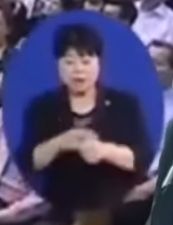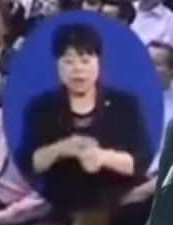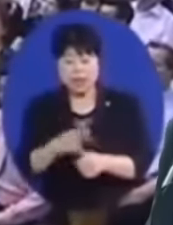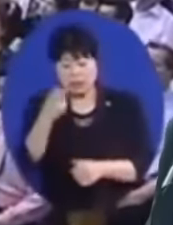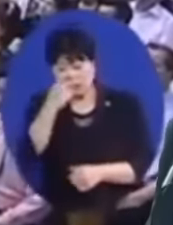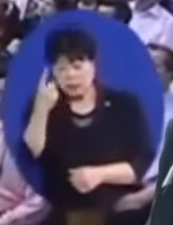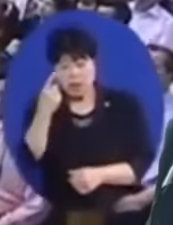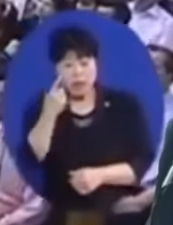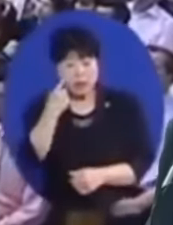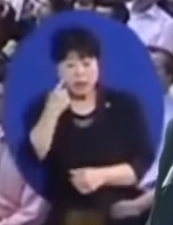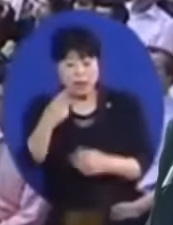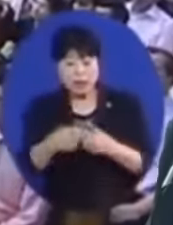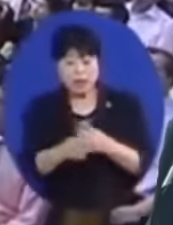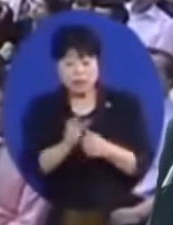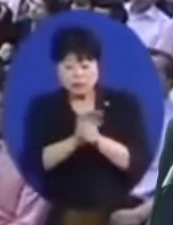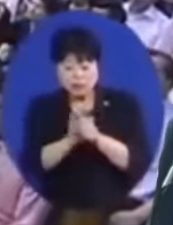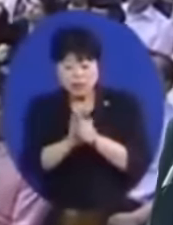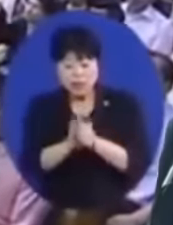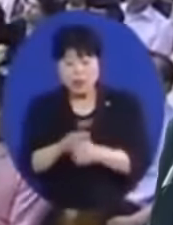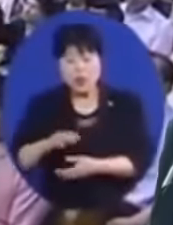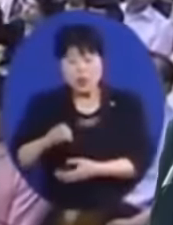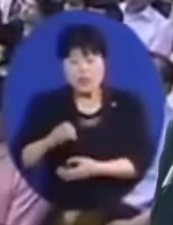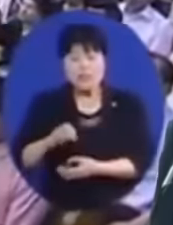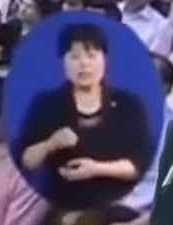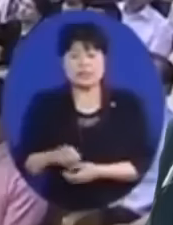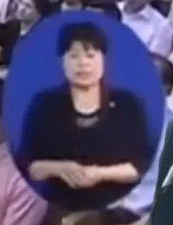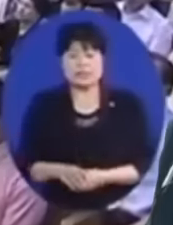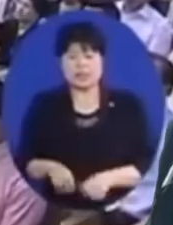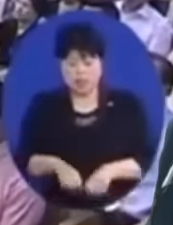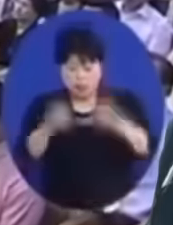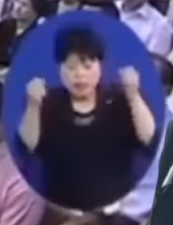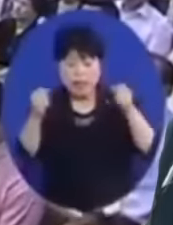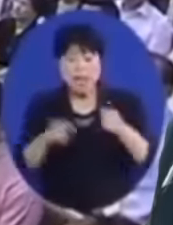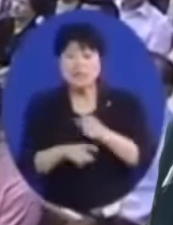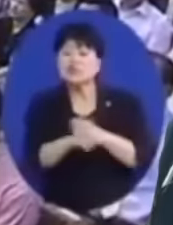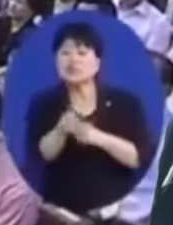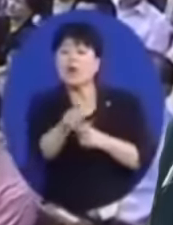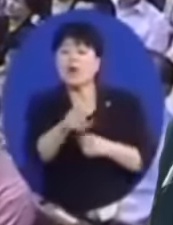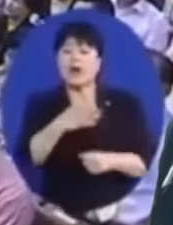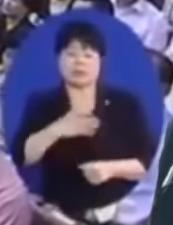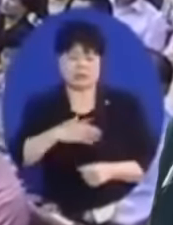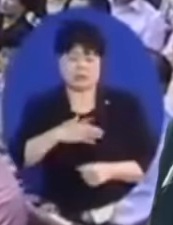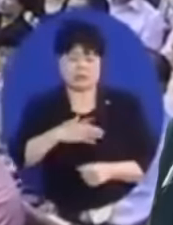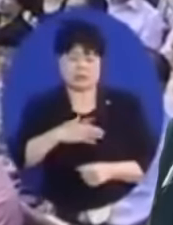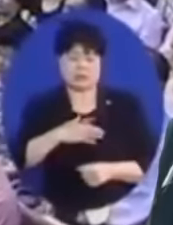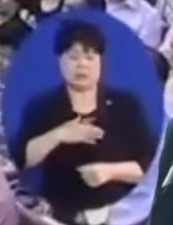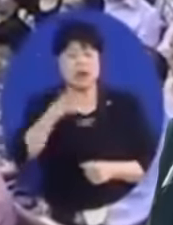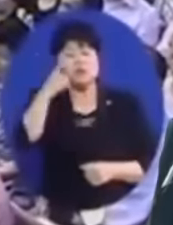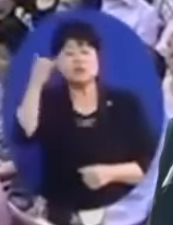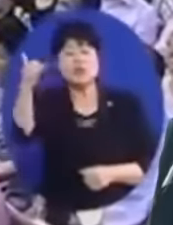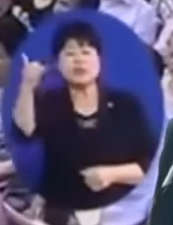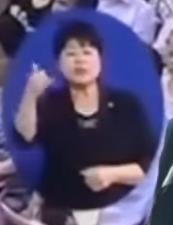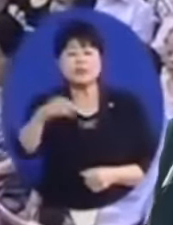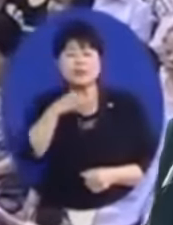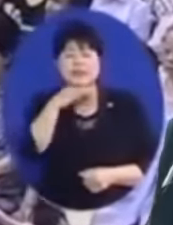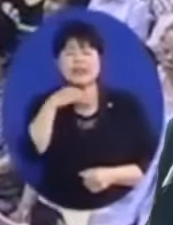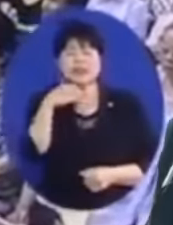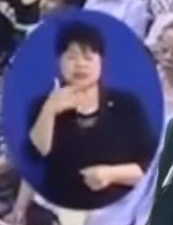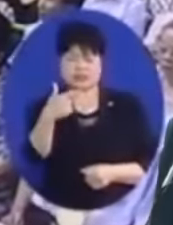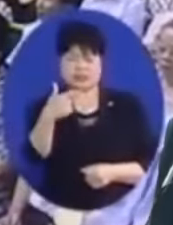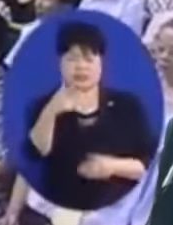정신과의 치료를 하면서 그 위장이 이처럼 망가지게 된 이유를 알게 되었습니다. 그의 부모님은 그가 6살